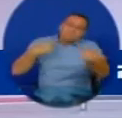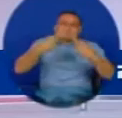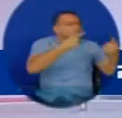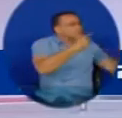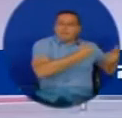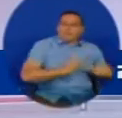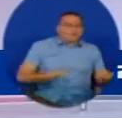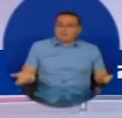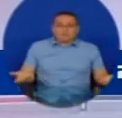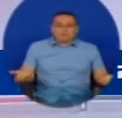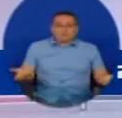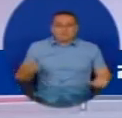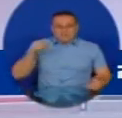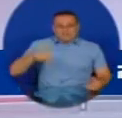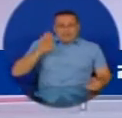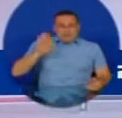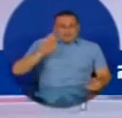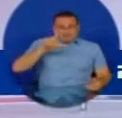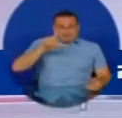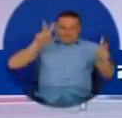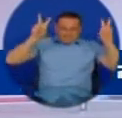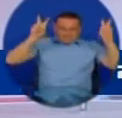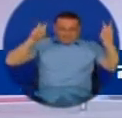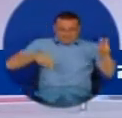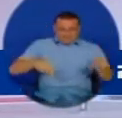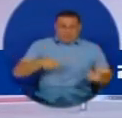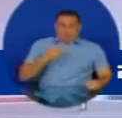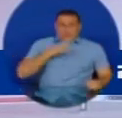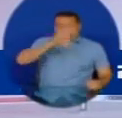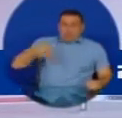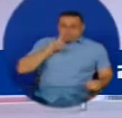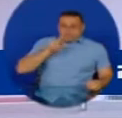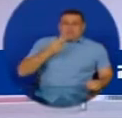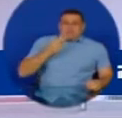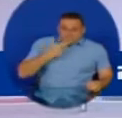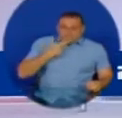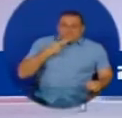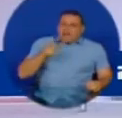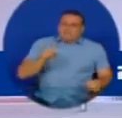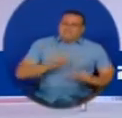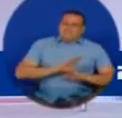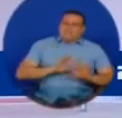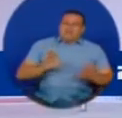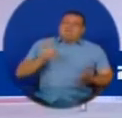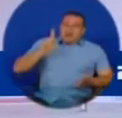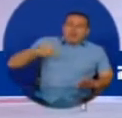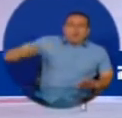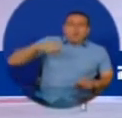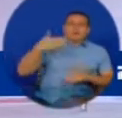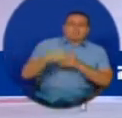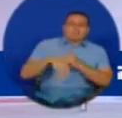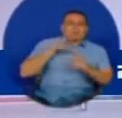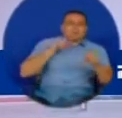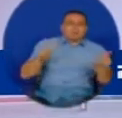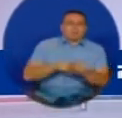שכולנו מדברים עברית, אבל לא מדברים את אותה שפה. כי שפה היא לא רק אוסף יצורים, היא גם תרבות ועולם מושגים.